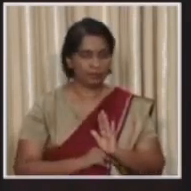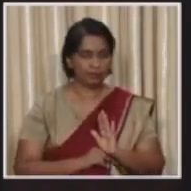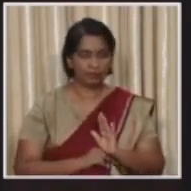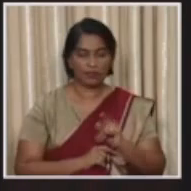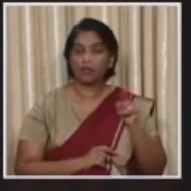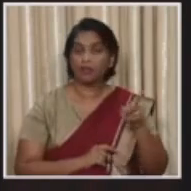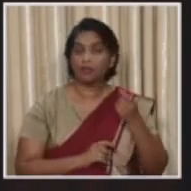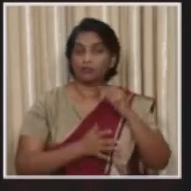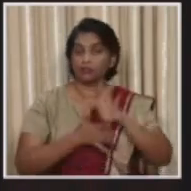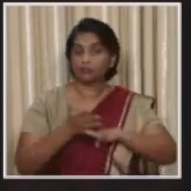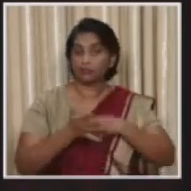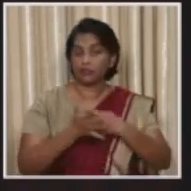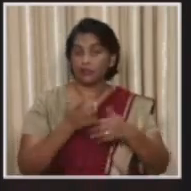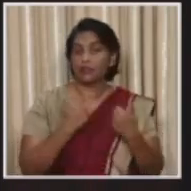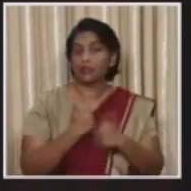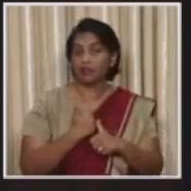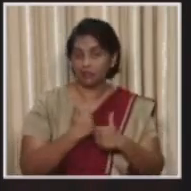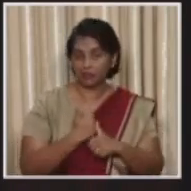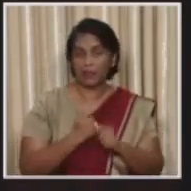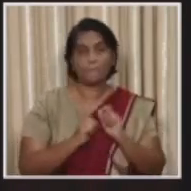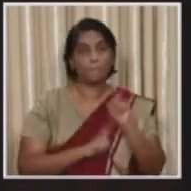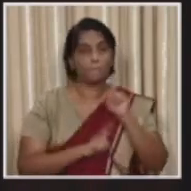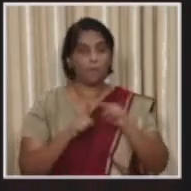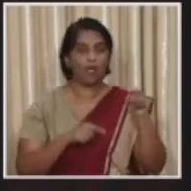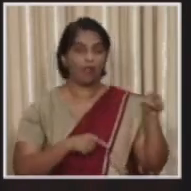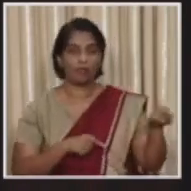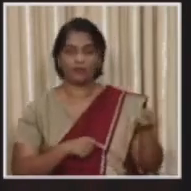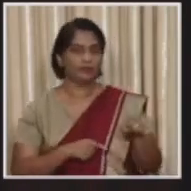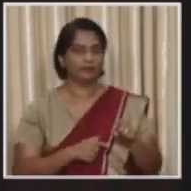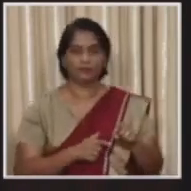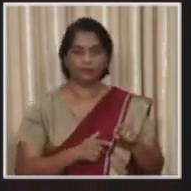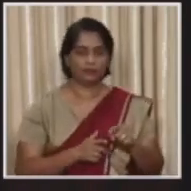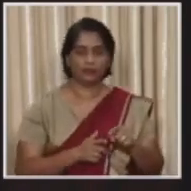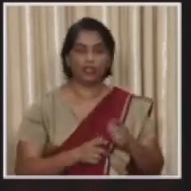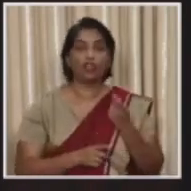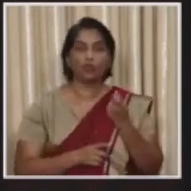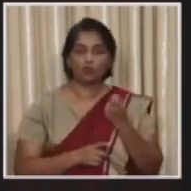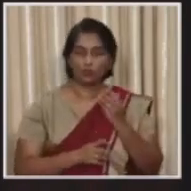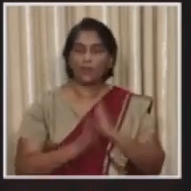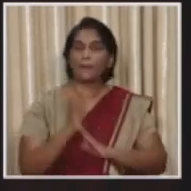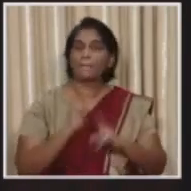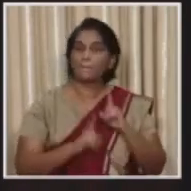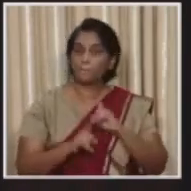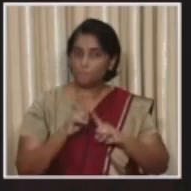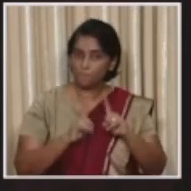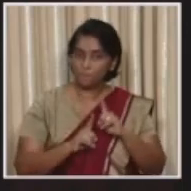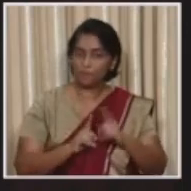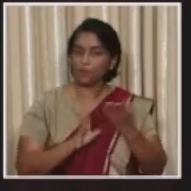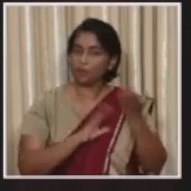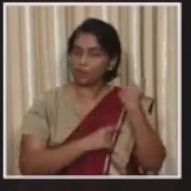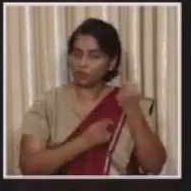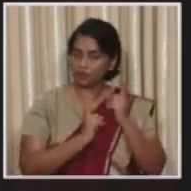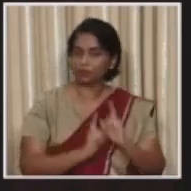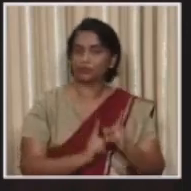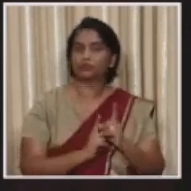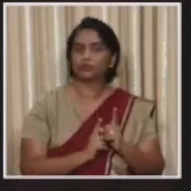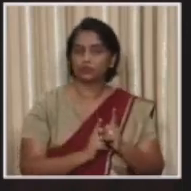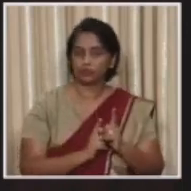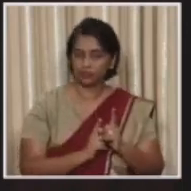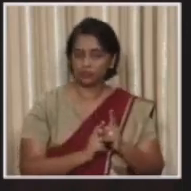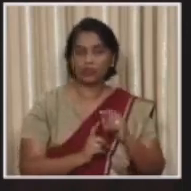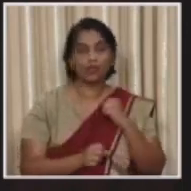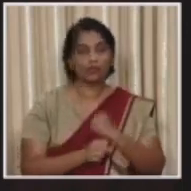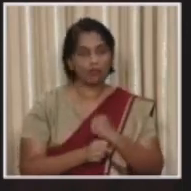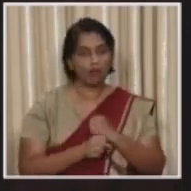මේ අයවැය සකස් කරන්නේ පාර්ලිමේන්තුව කියලා. මුදල් අමාත්‍යංශයේ පෙර පරිදි